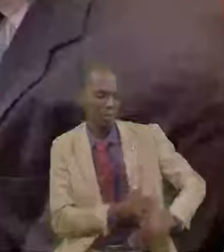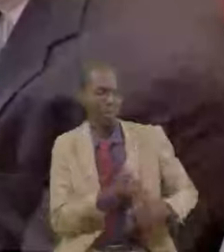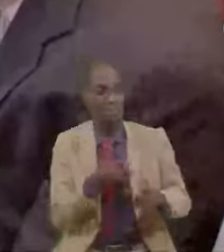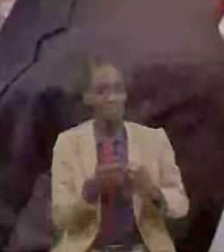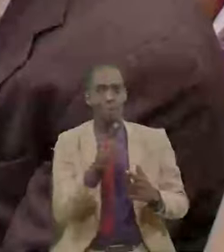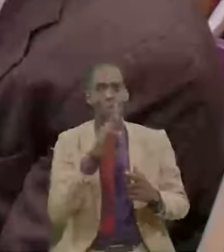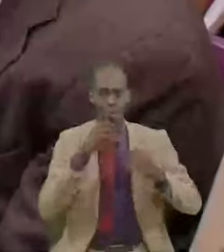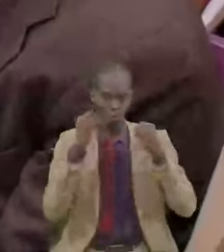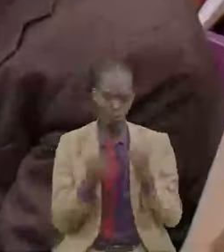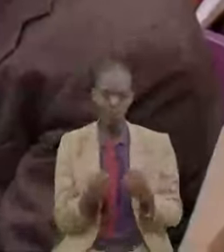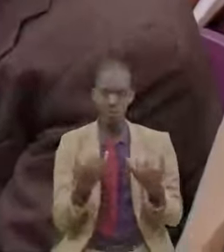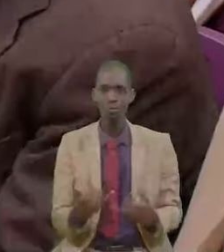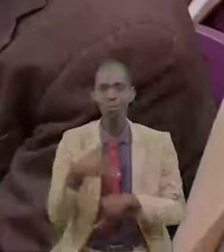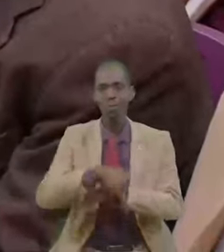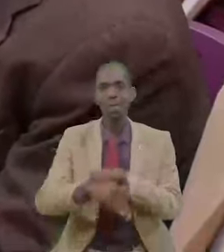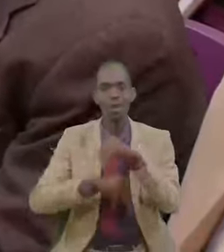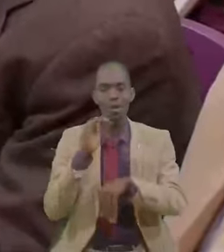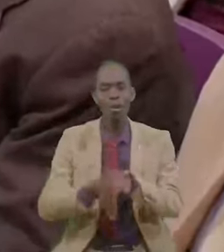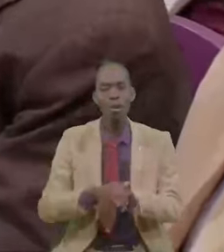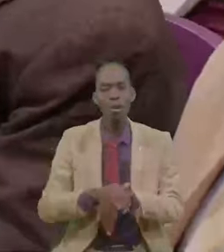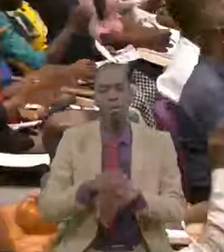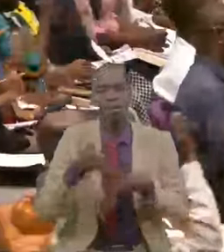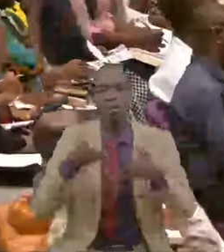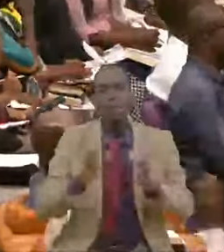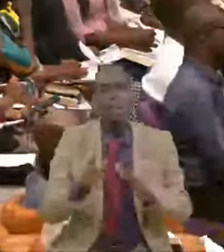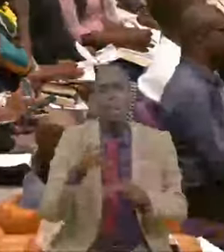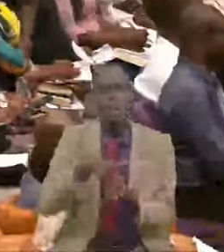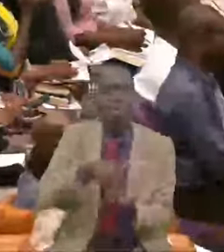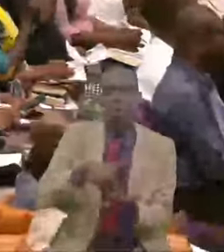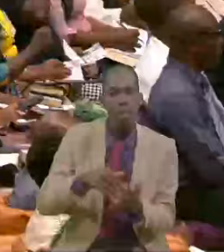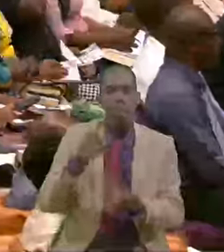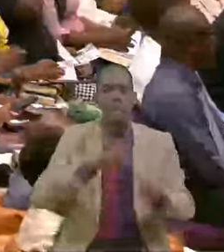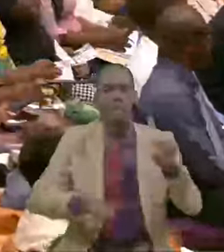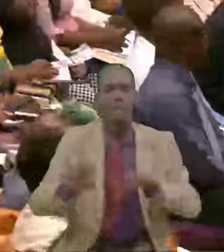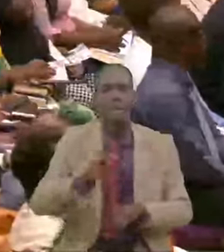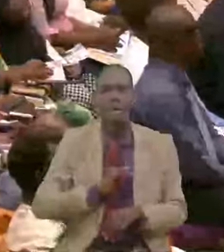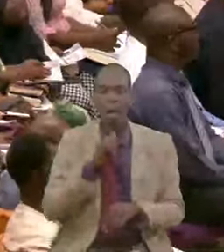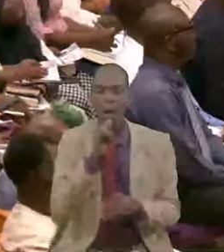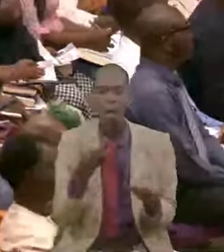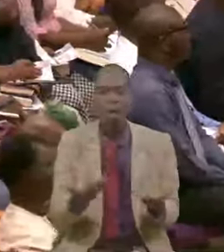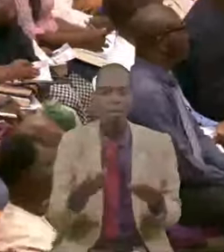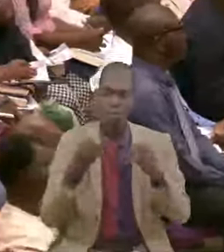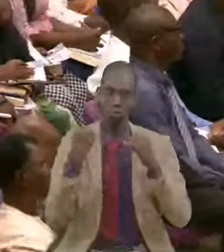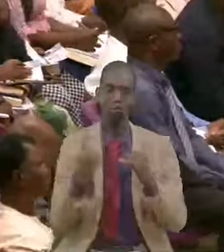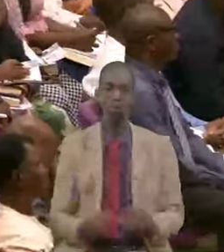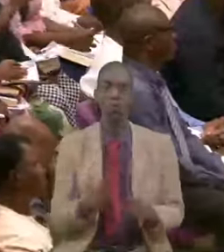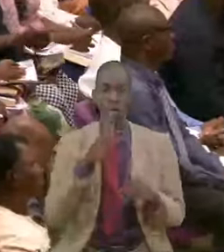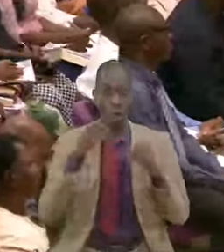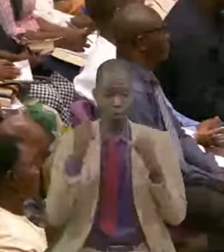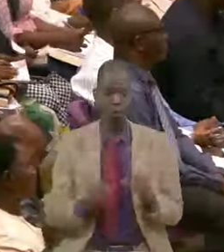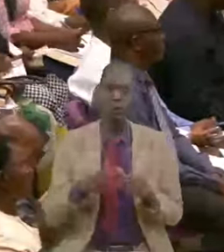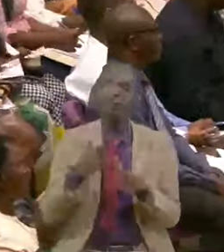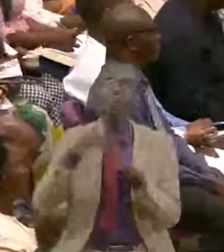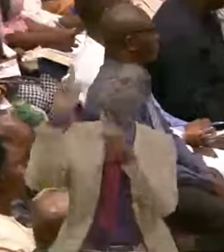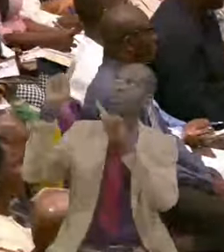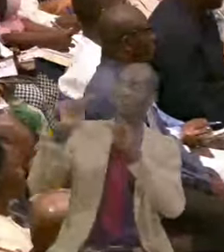fort ce soir. Que le faible dise, je suis fort. Vous êtes fort et la force rentre en